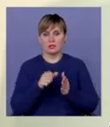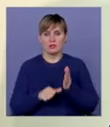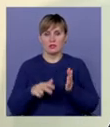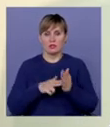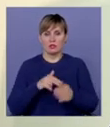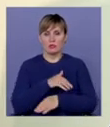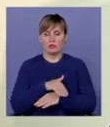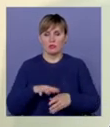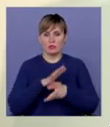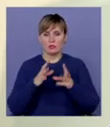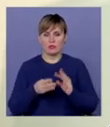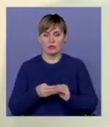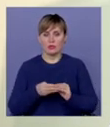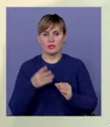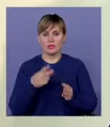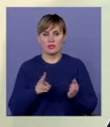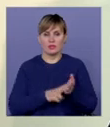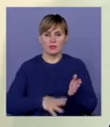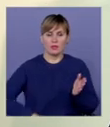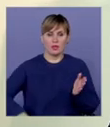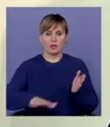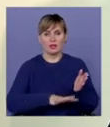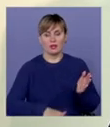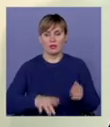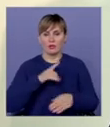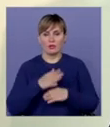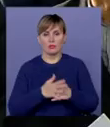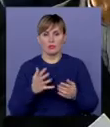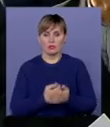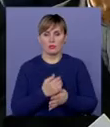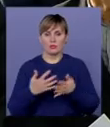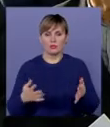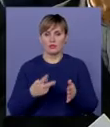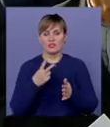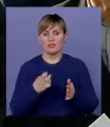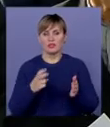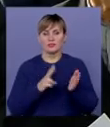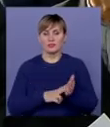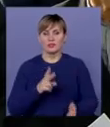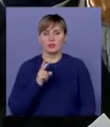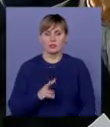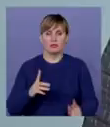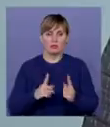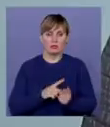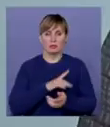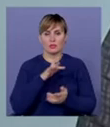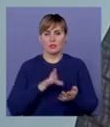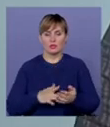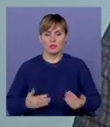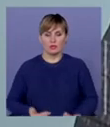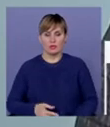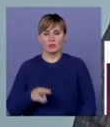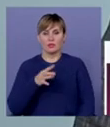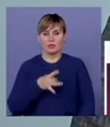улиц, 27 дворов. Протяженность составляет более чем 207 километров. Встреча главы мегаполиса с жителями